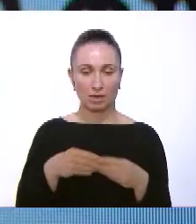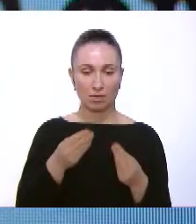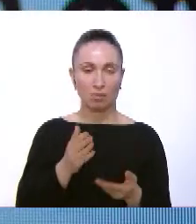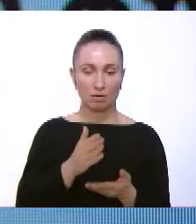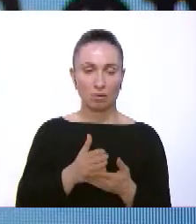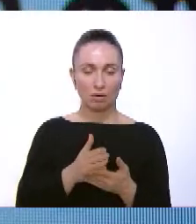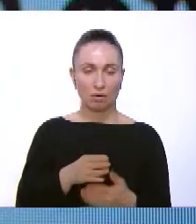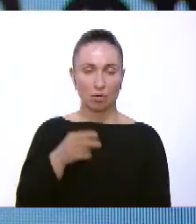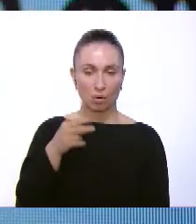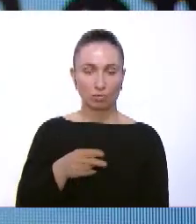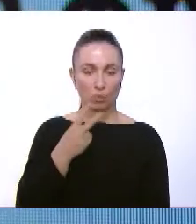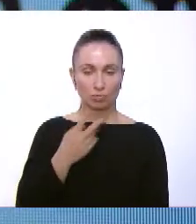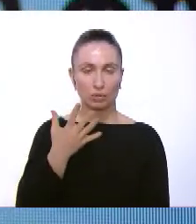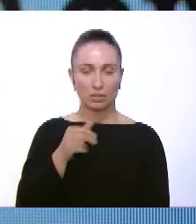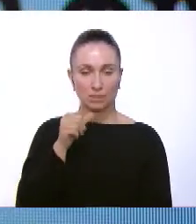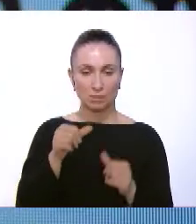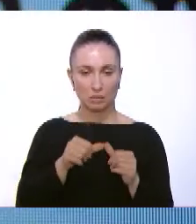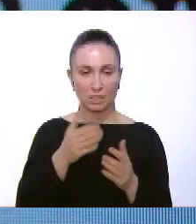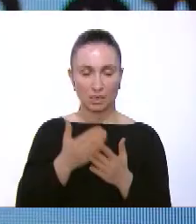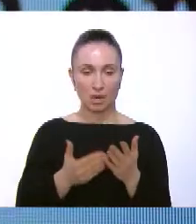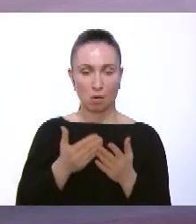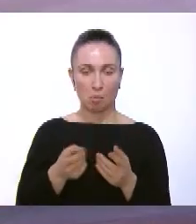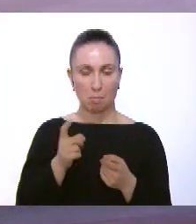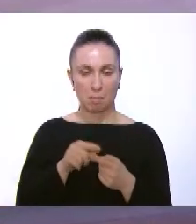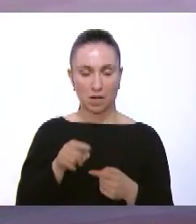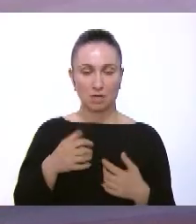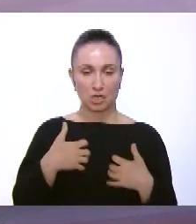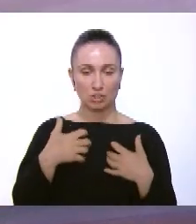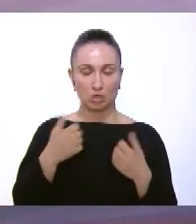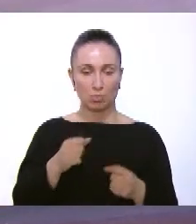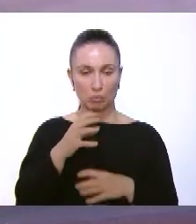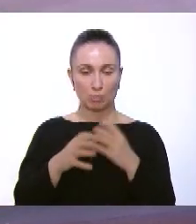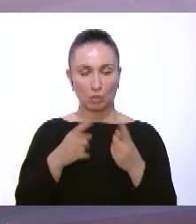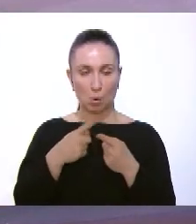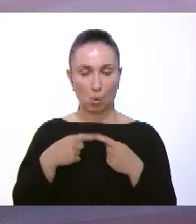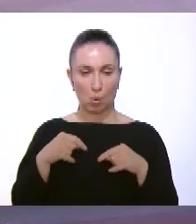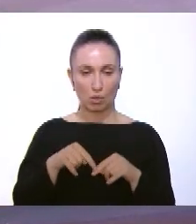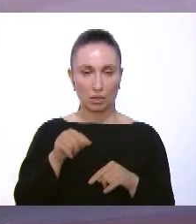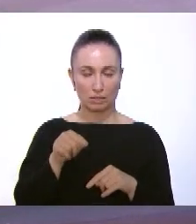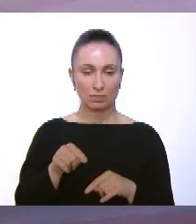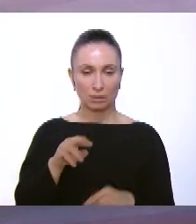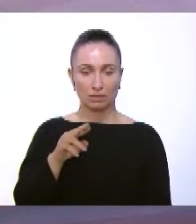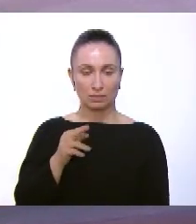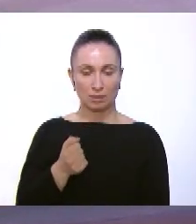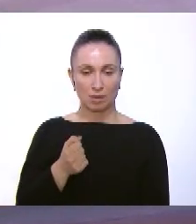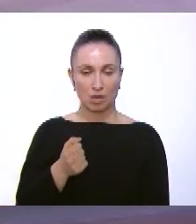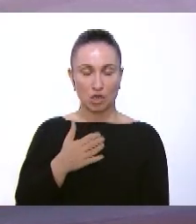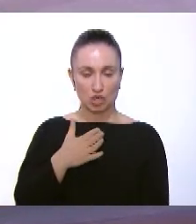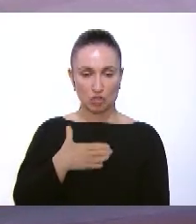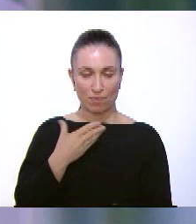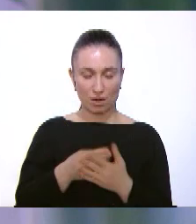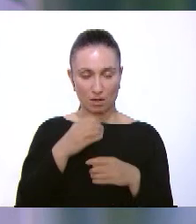არის 2025 წლის რეკომენდაცია ჯანმრთელობის მსოფლიო ორგანიზაციის და აი